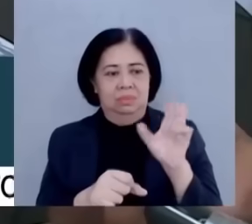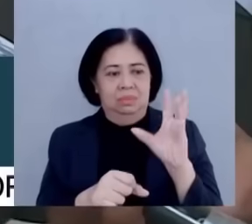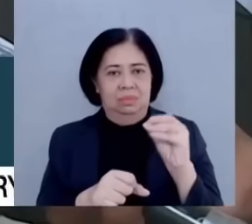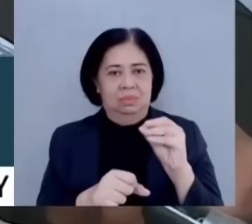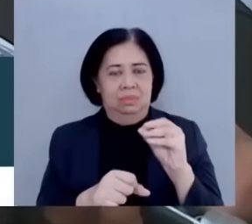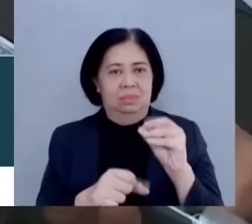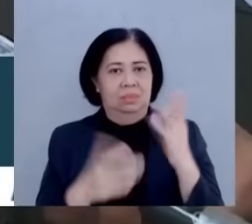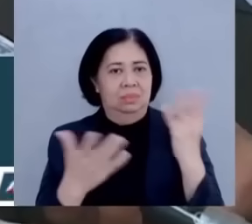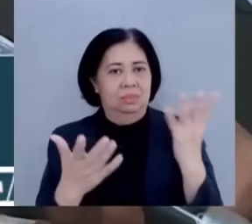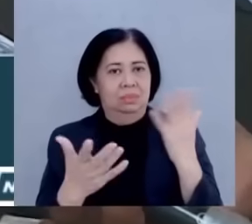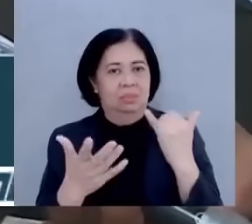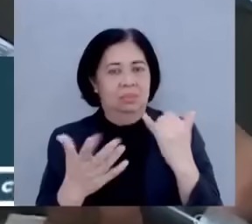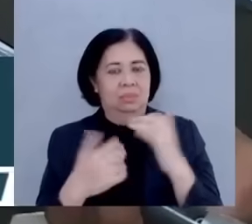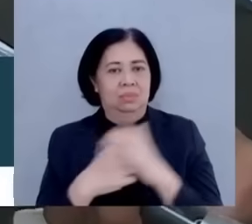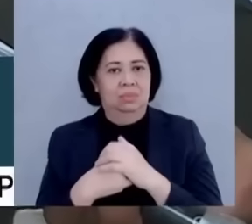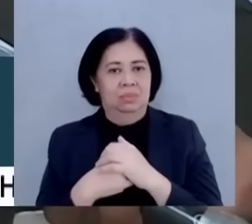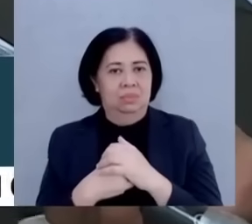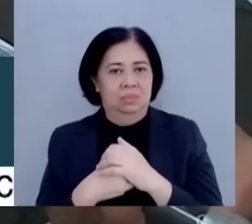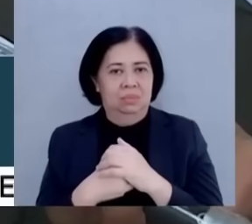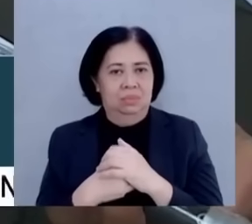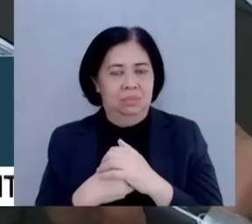Bakit